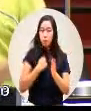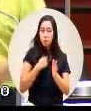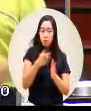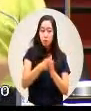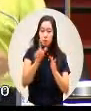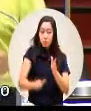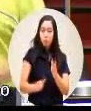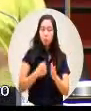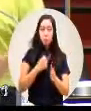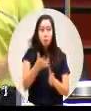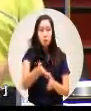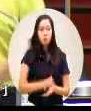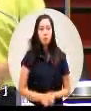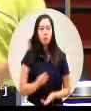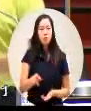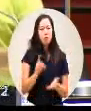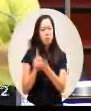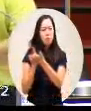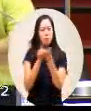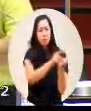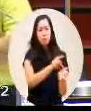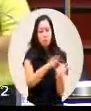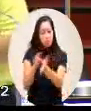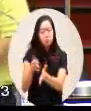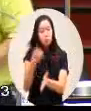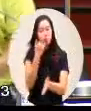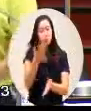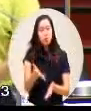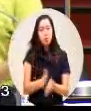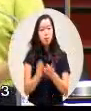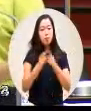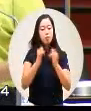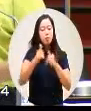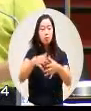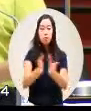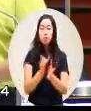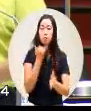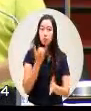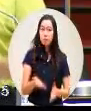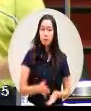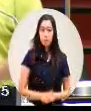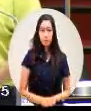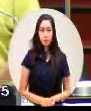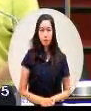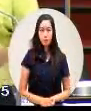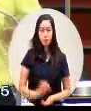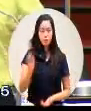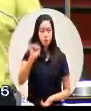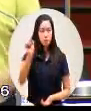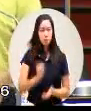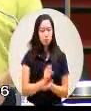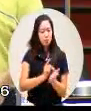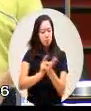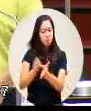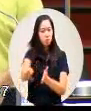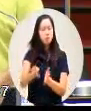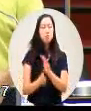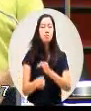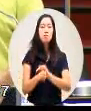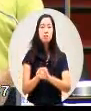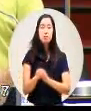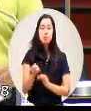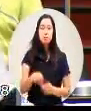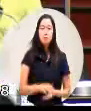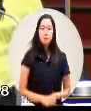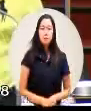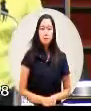啊？未当照照这人民团体啦，未当照啦，照的是违法的啦。 那最